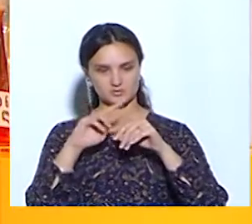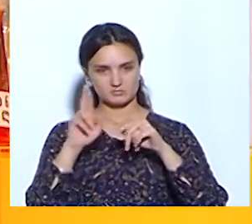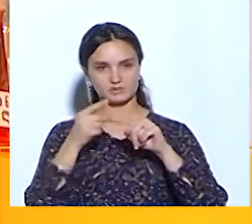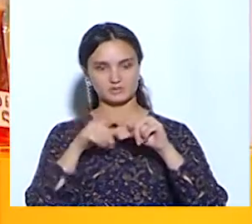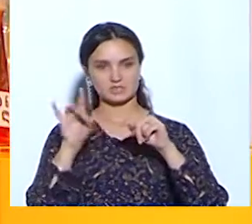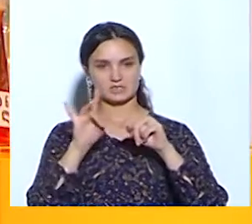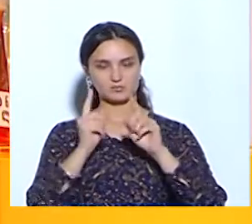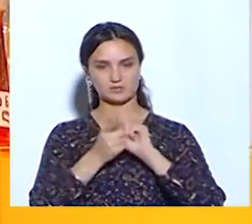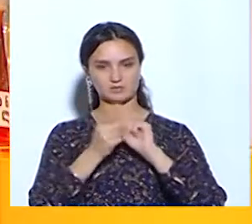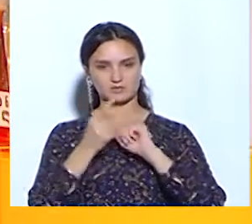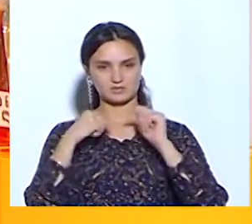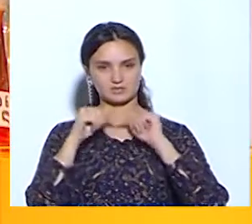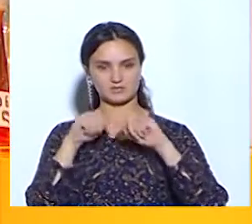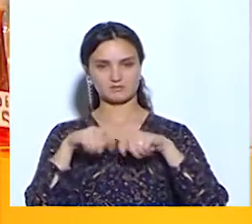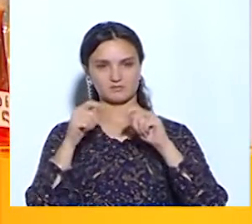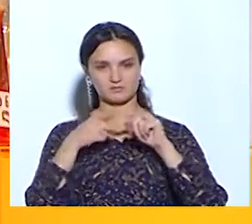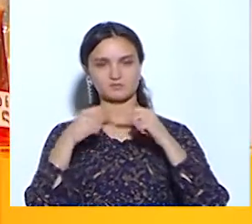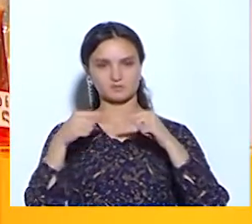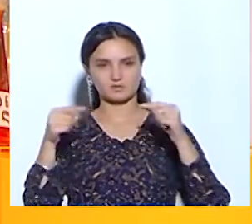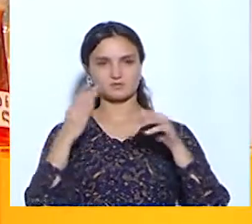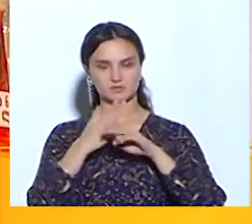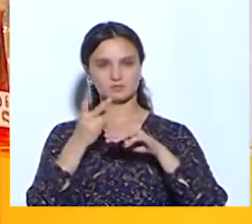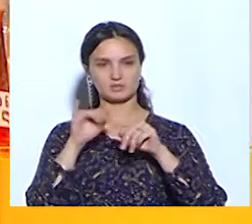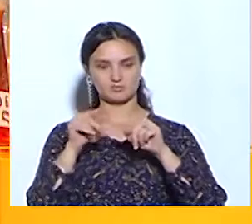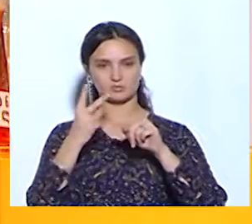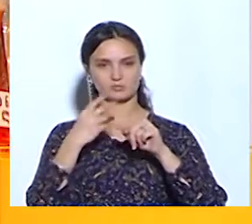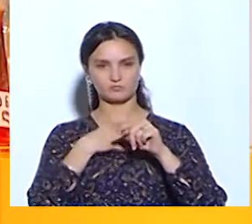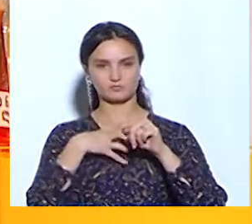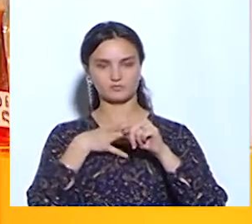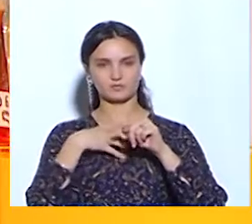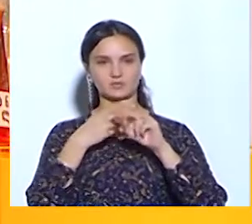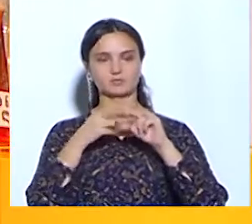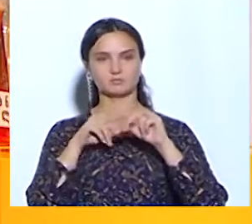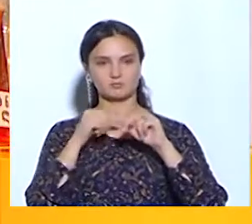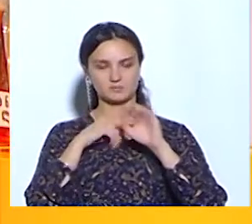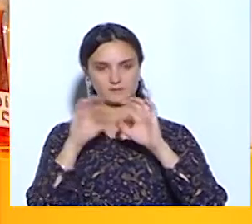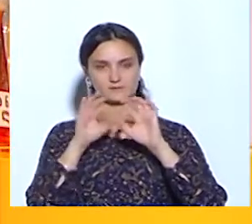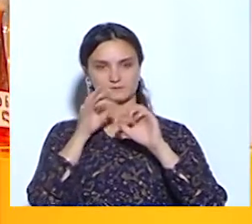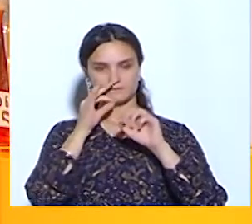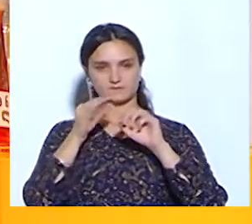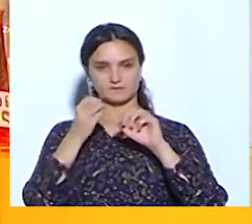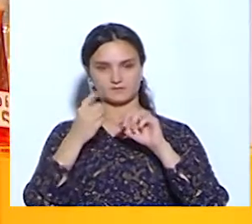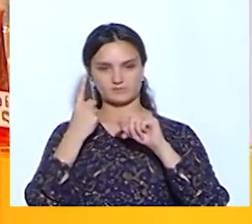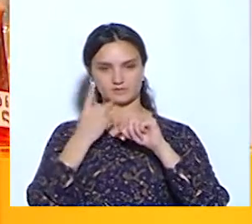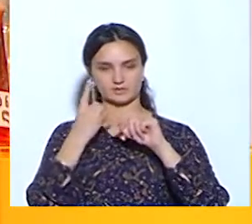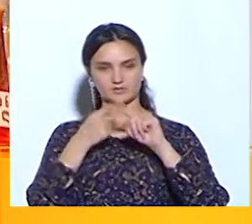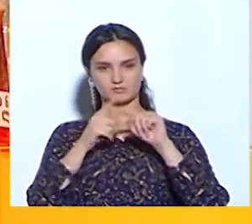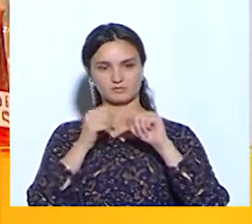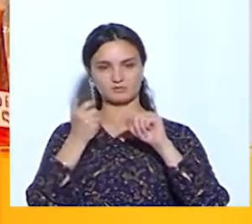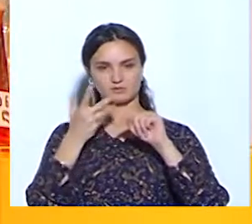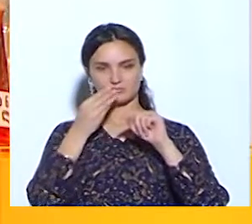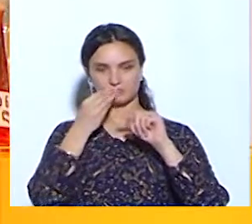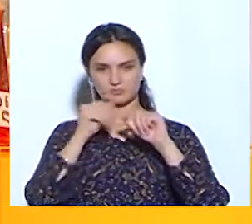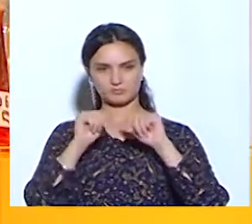და ცხიმოვანი ცვლის დარღვევა. აქ სხვა მექანიზმებიც არის, მაგრამ ეს ორი ძალიან მნიშვნელოვანია. ამიტომ მე გეტყვით კიდევ ერთხელ, რომ რამდენიმე